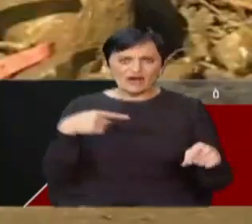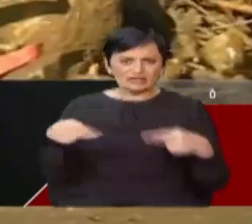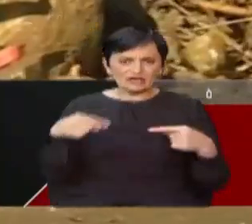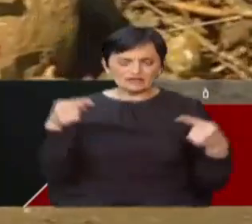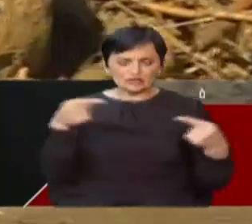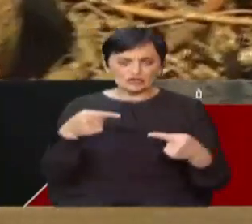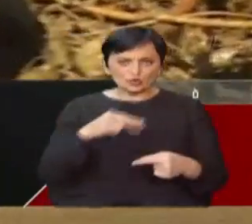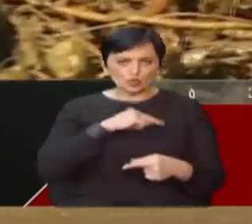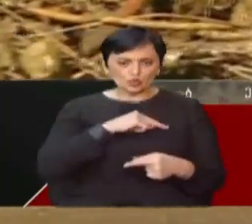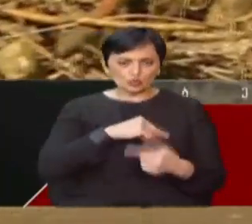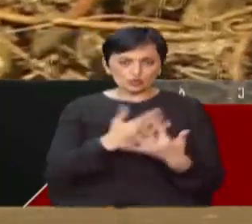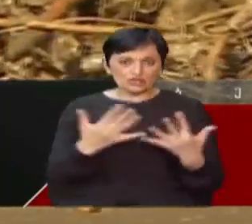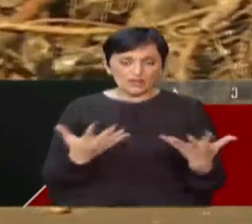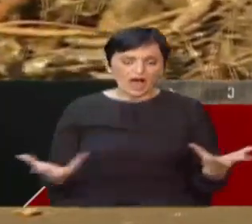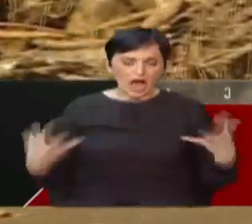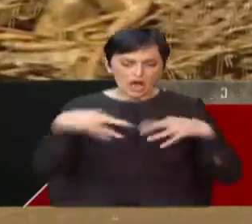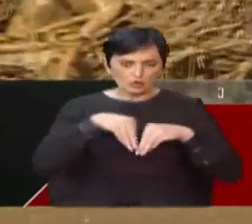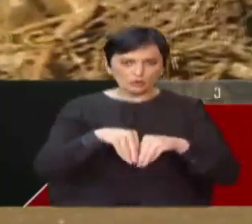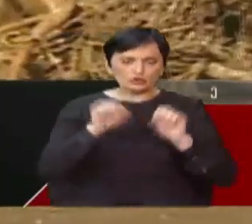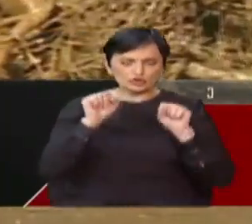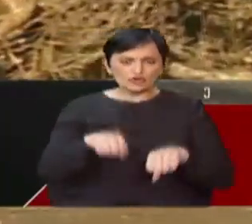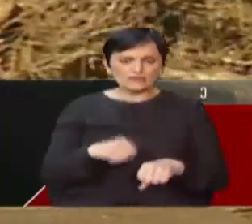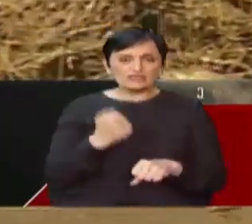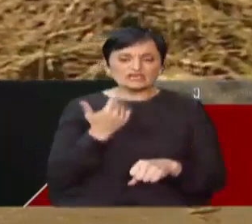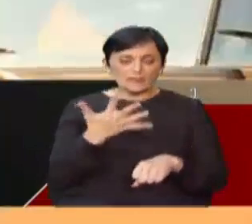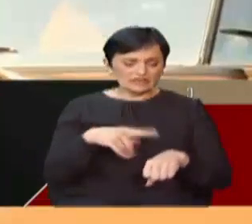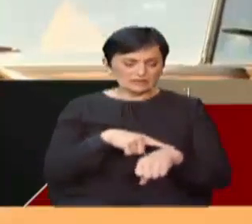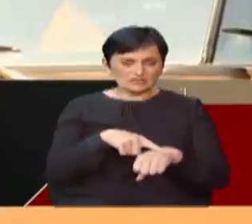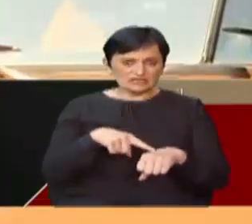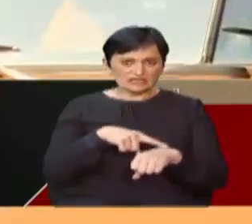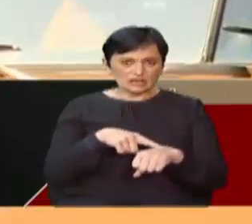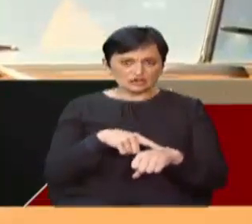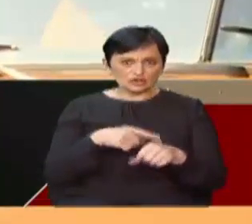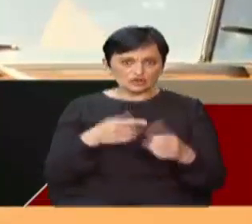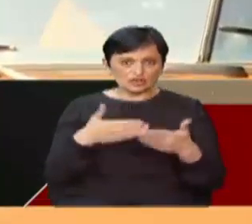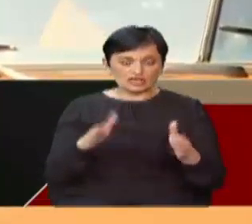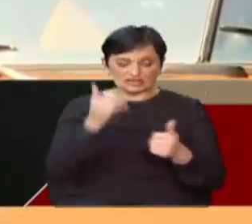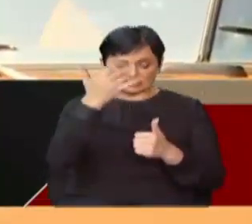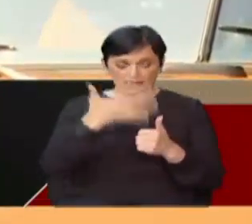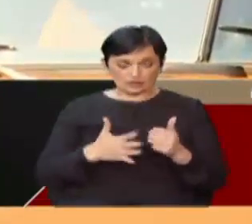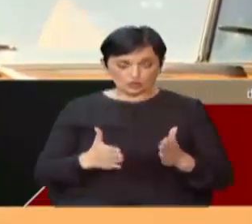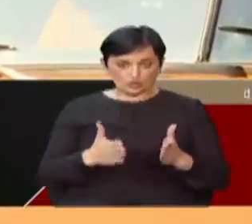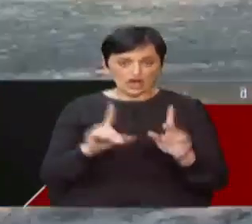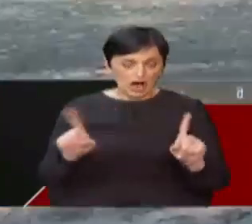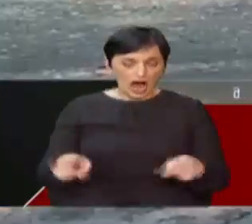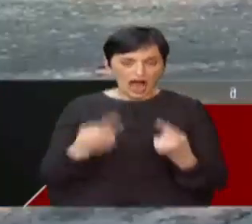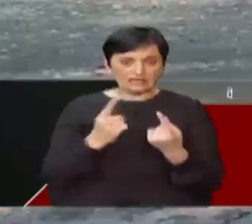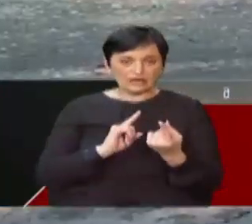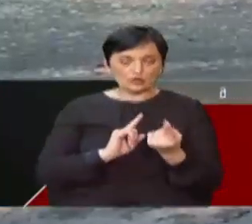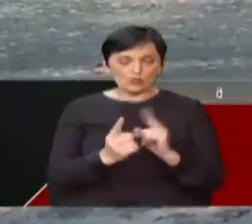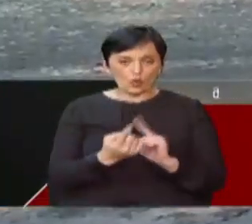შესაბამისი უწყებები და ერთობლივად შევძელით ის, რომ რამდენიმე საათში გაგვეხსნა ცენტრალური გზა და აღდგენილიყო